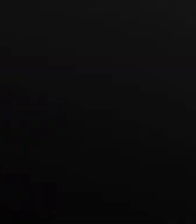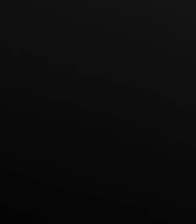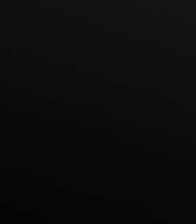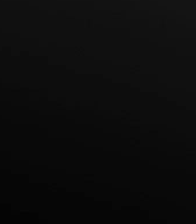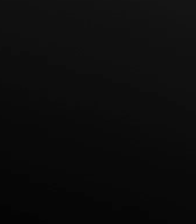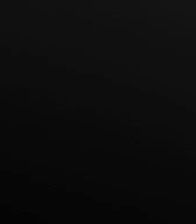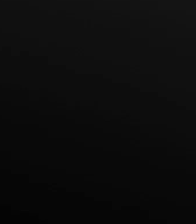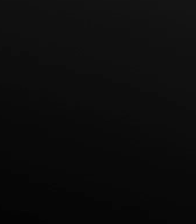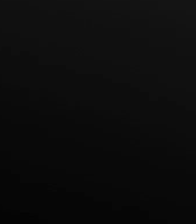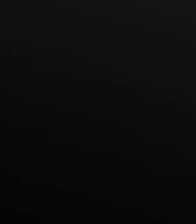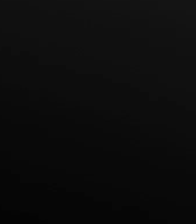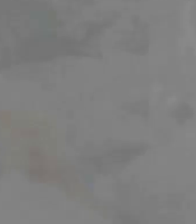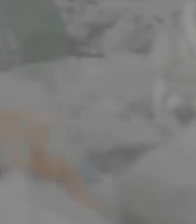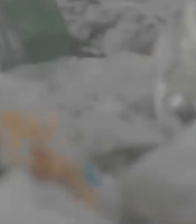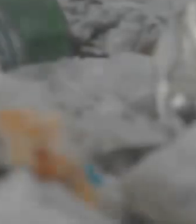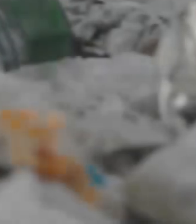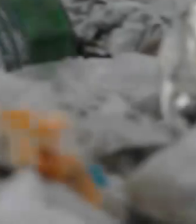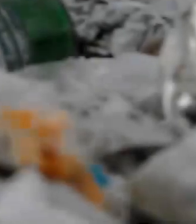그러나